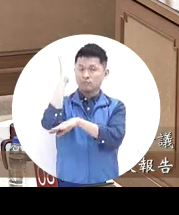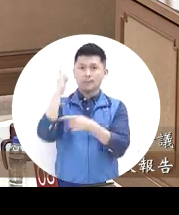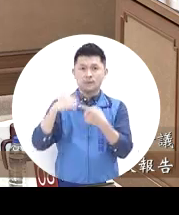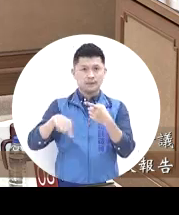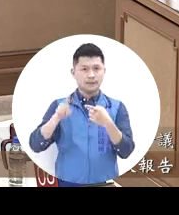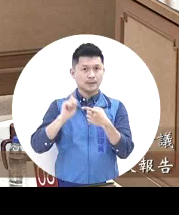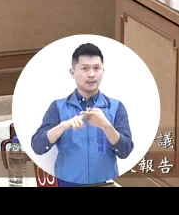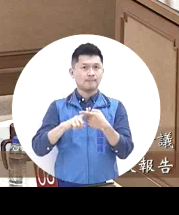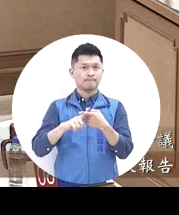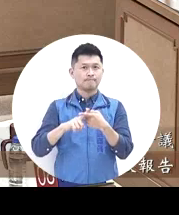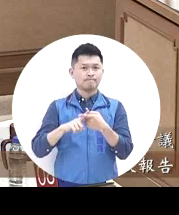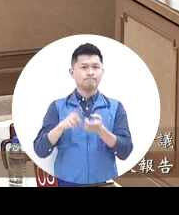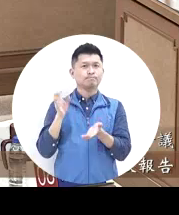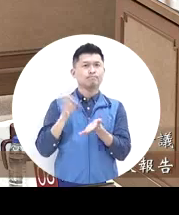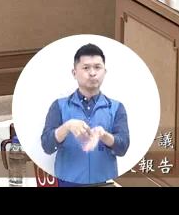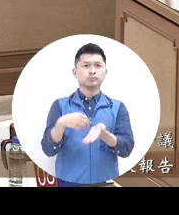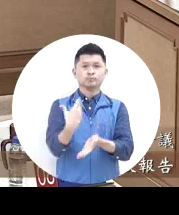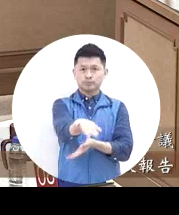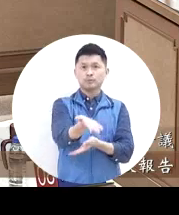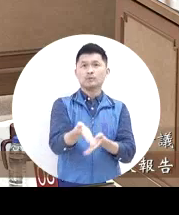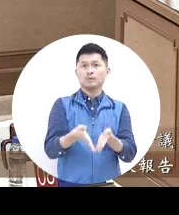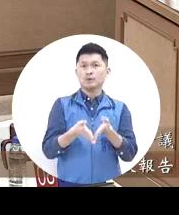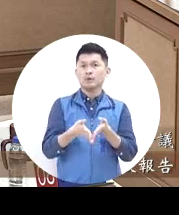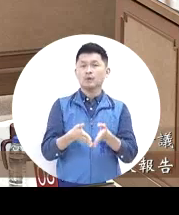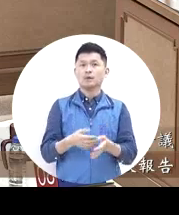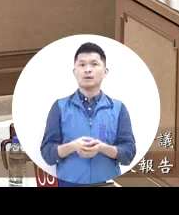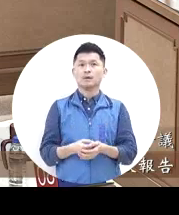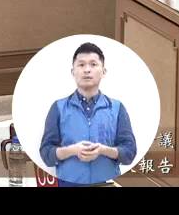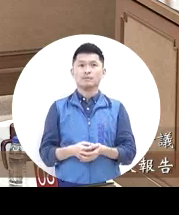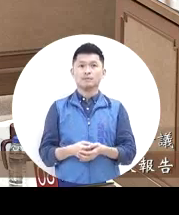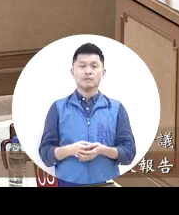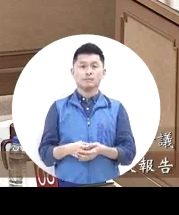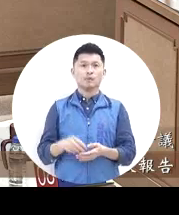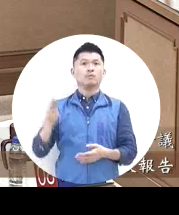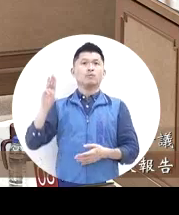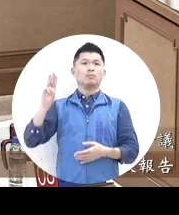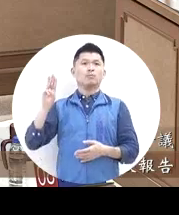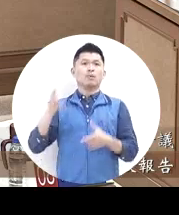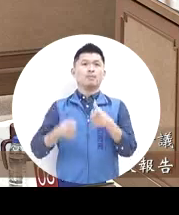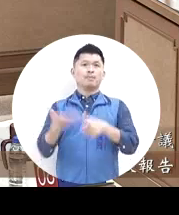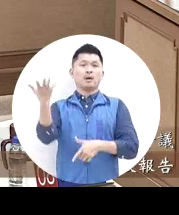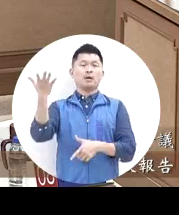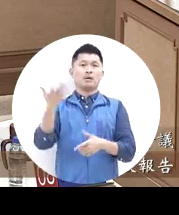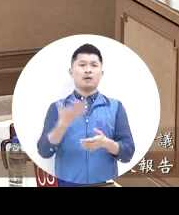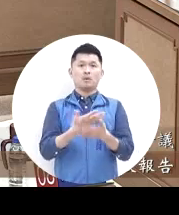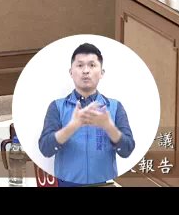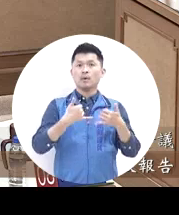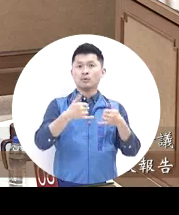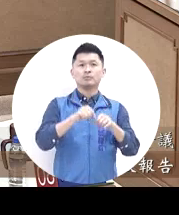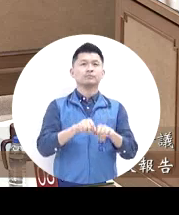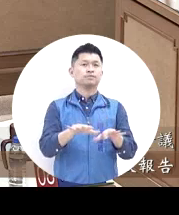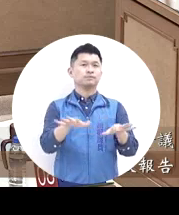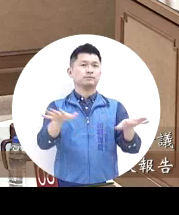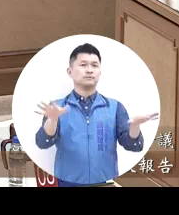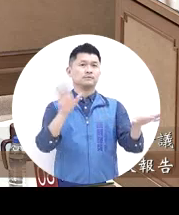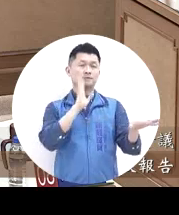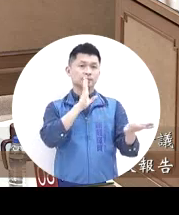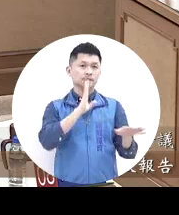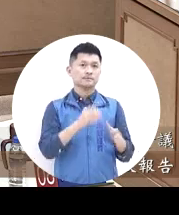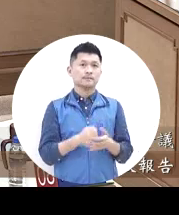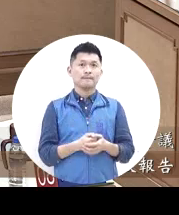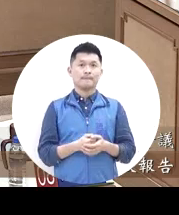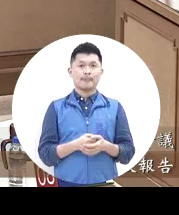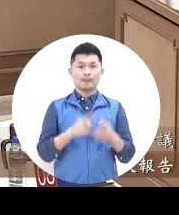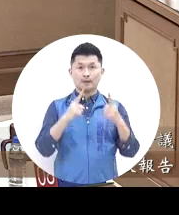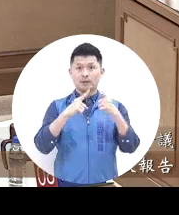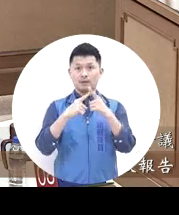有什么的动作，有什么作为？我们除了宣示给大家知道以后，网络里面网络无国界，有很多人误